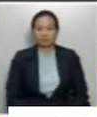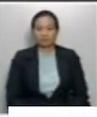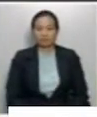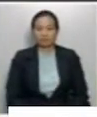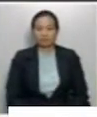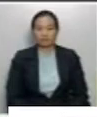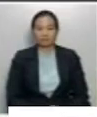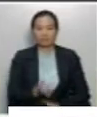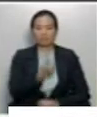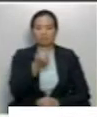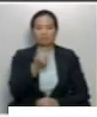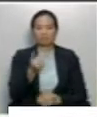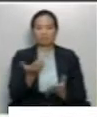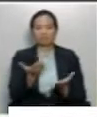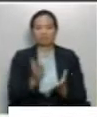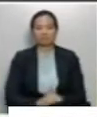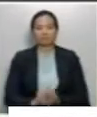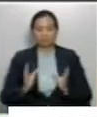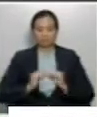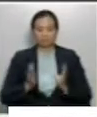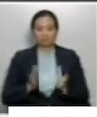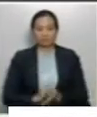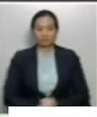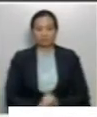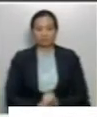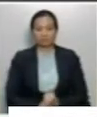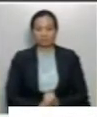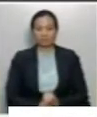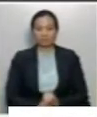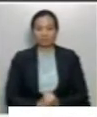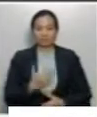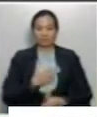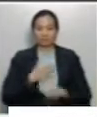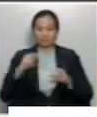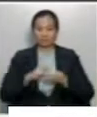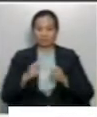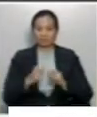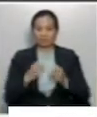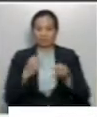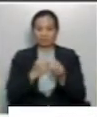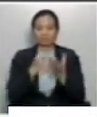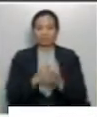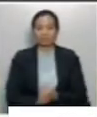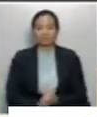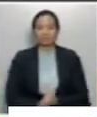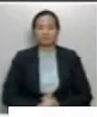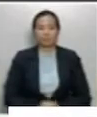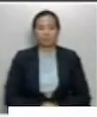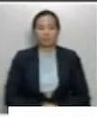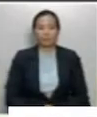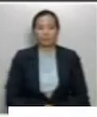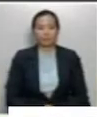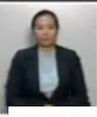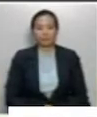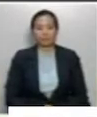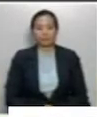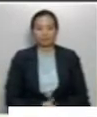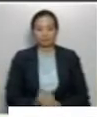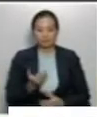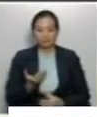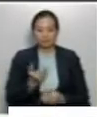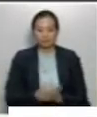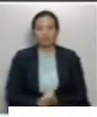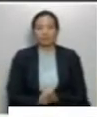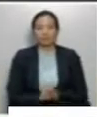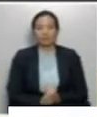อย่างอื่นเนี่ยผมไม่เอาด้วยนะเรื่องบ้านผมเดือดร้อนเรื่องสุนัขสุนัขทุกวันนี่ถึงแม้ท่านจะเดินตาม